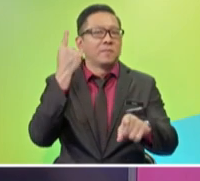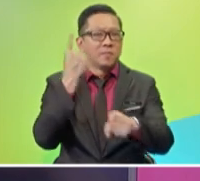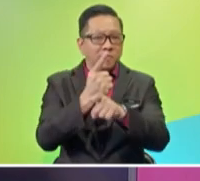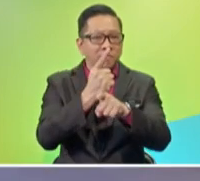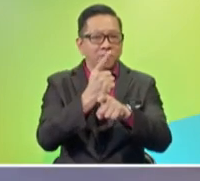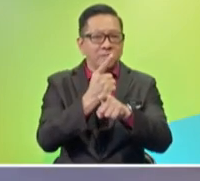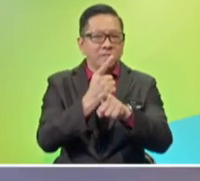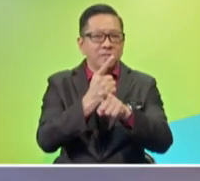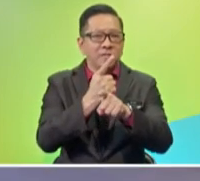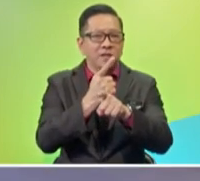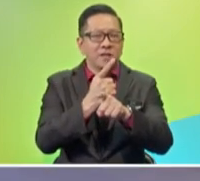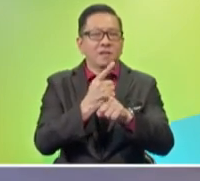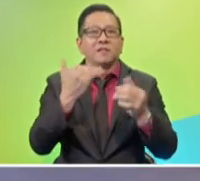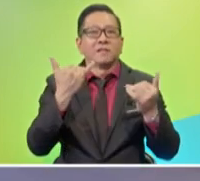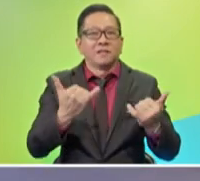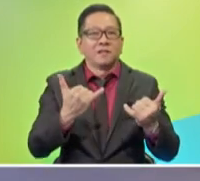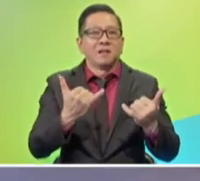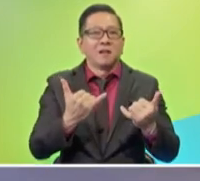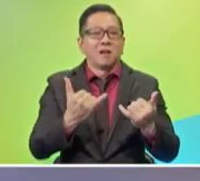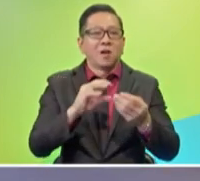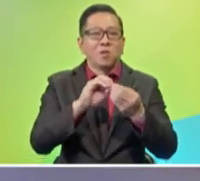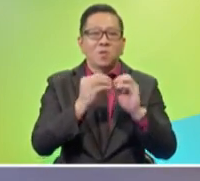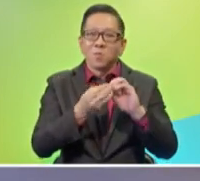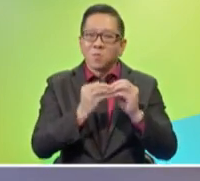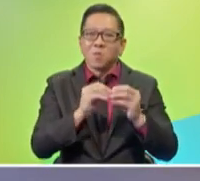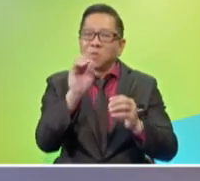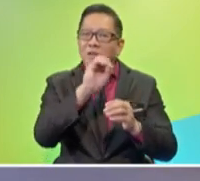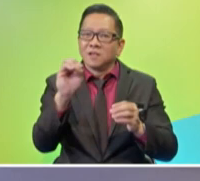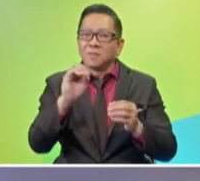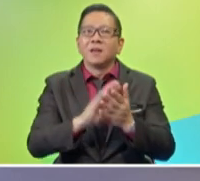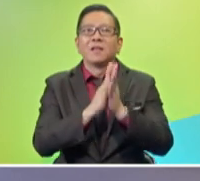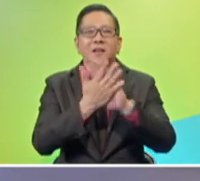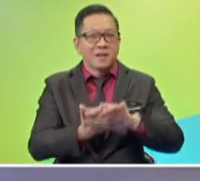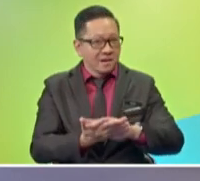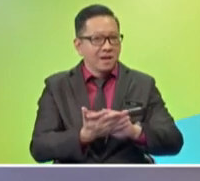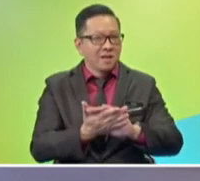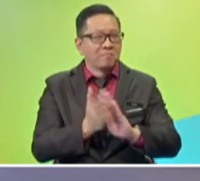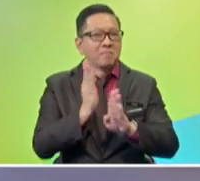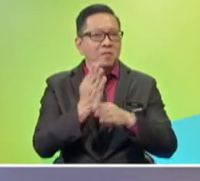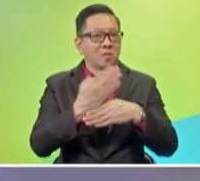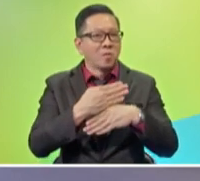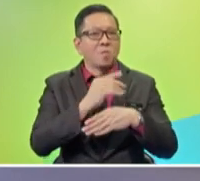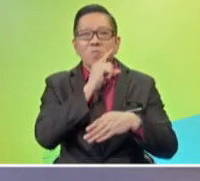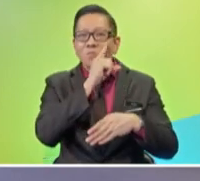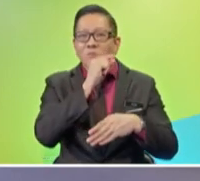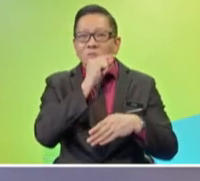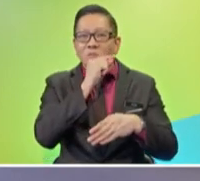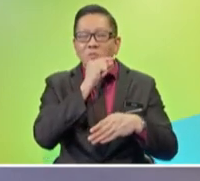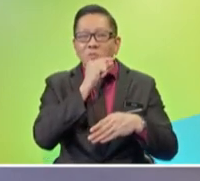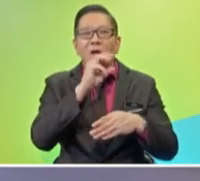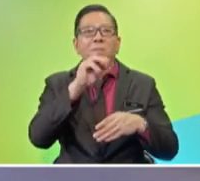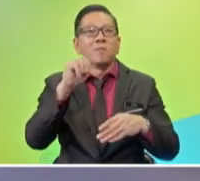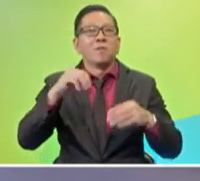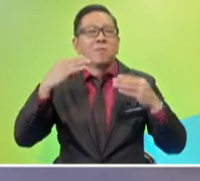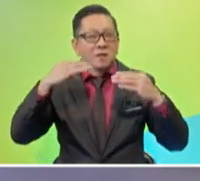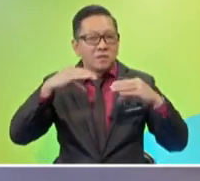Daripada nombor sifar, kita jadi kreativiti burung hantu. Jadi murid-murid di rumah bolehlah cuba dekat rumah bersama ibu